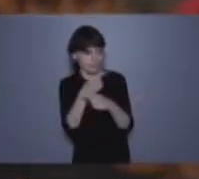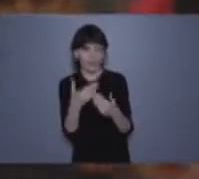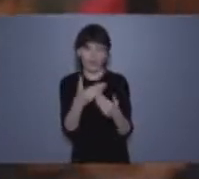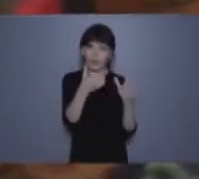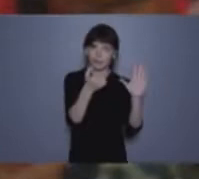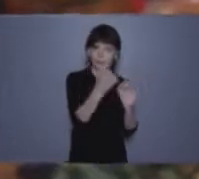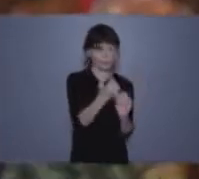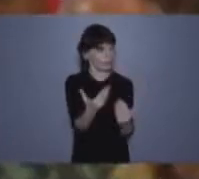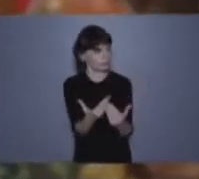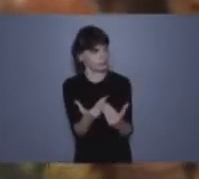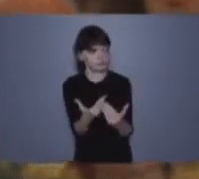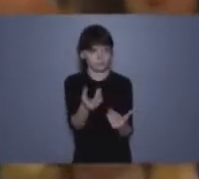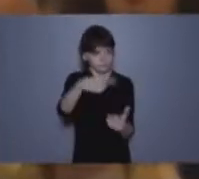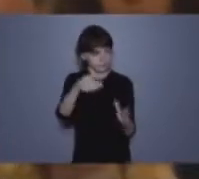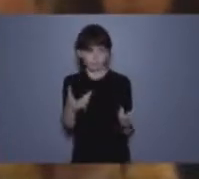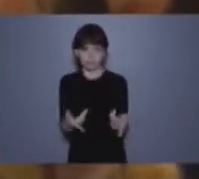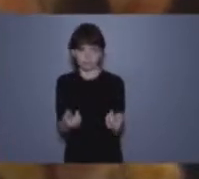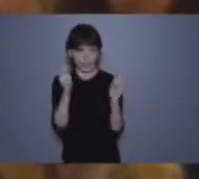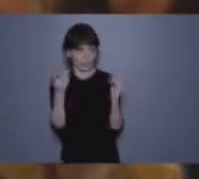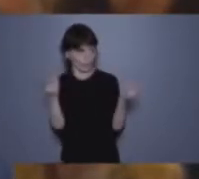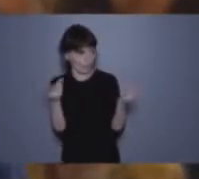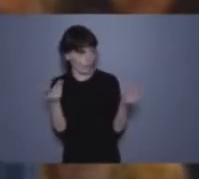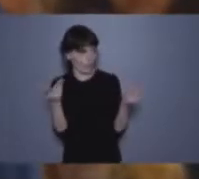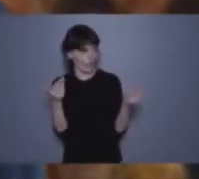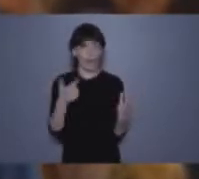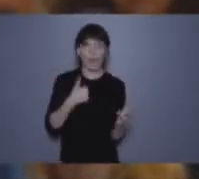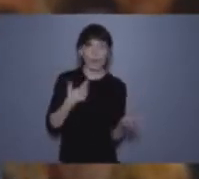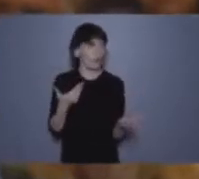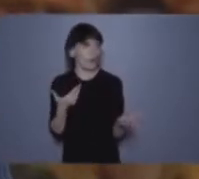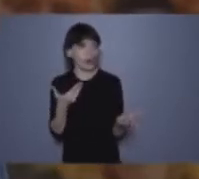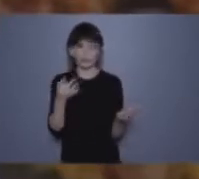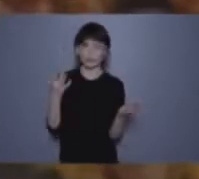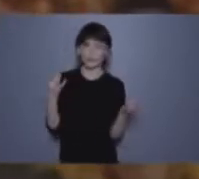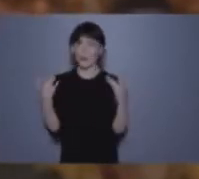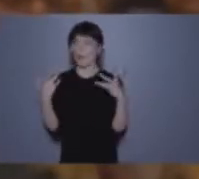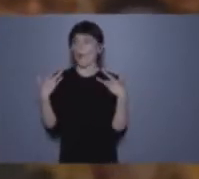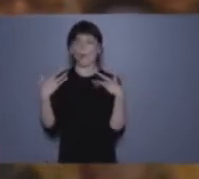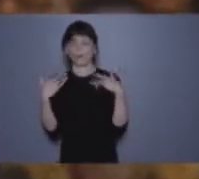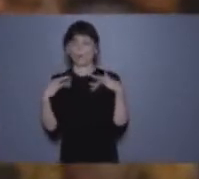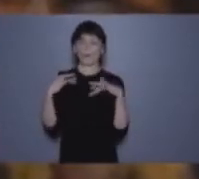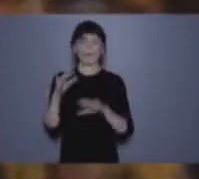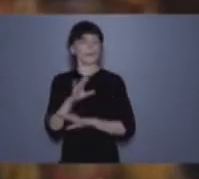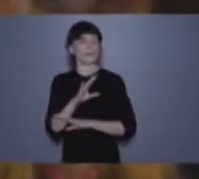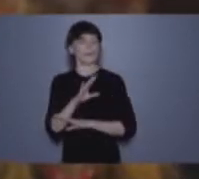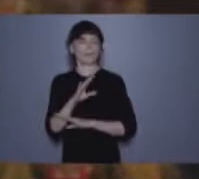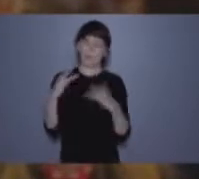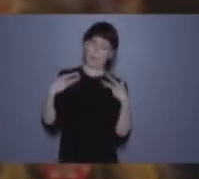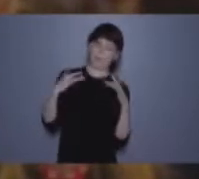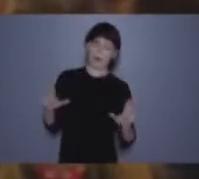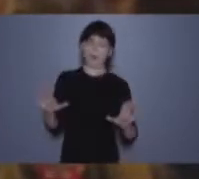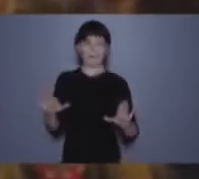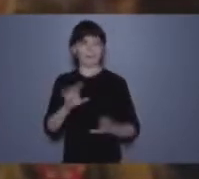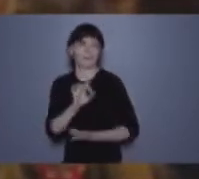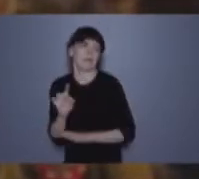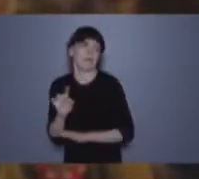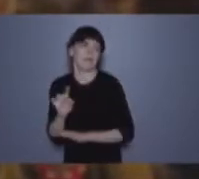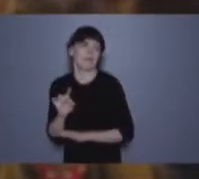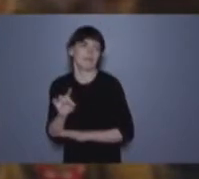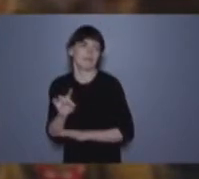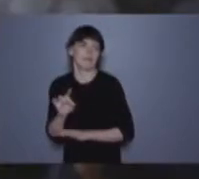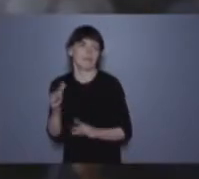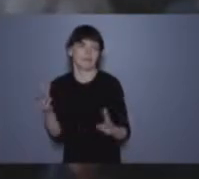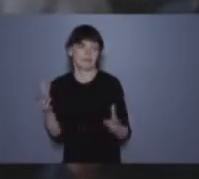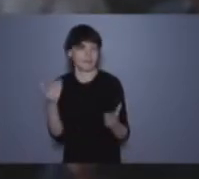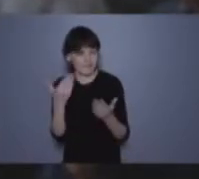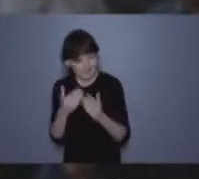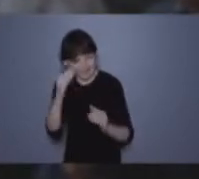donnez? Dois-je aller sur un coin de table dire « Oh, c'est pas grave, pas moi qui l'ai fait. Les 2 ans en question, j'ai passé l'âge. » Bien sûr que non. C'est